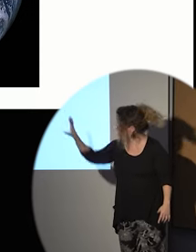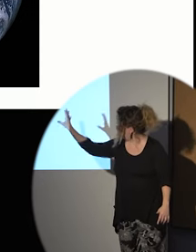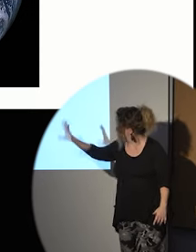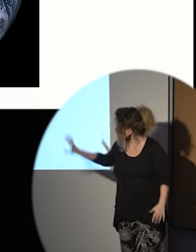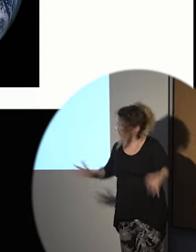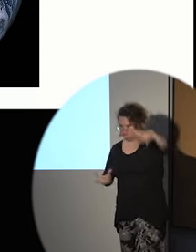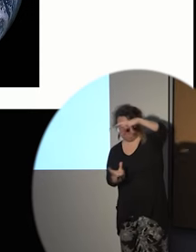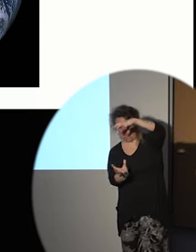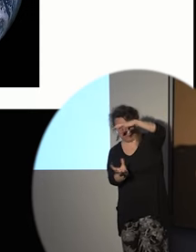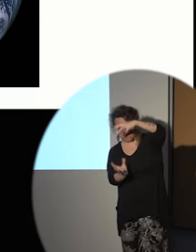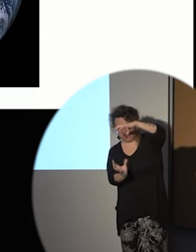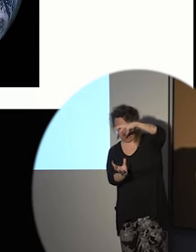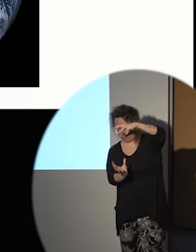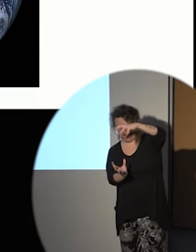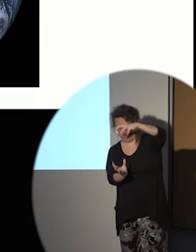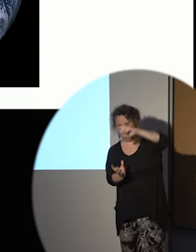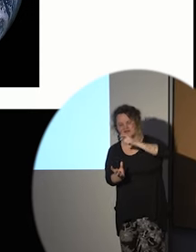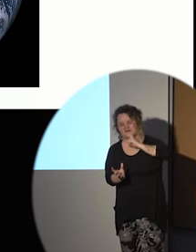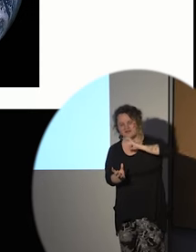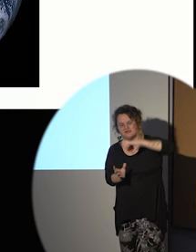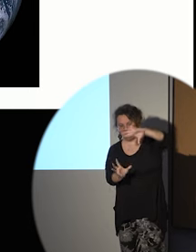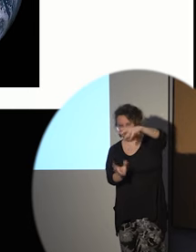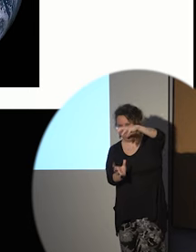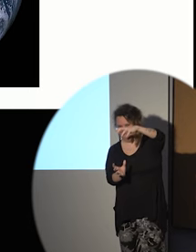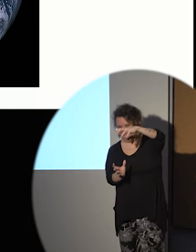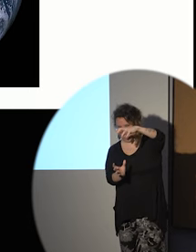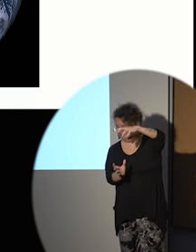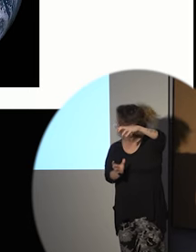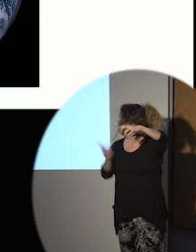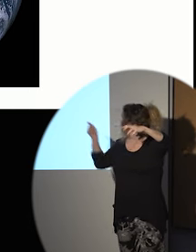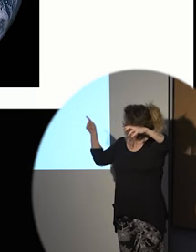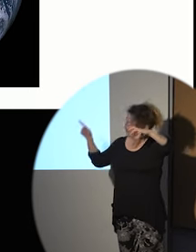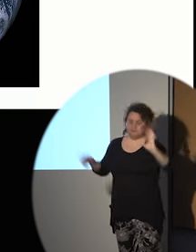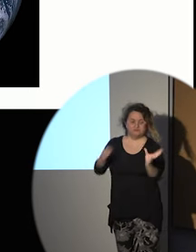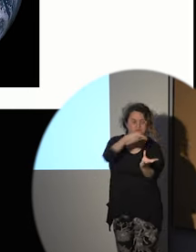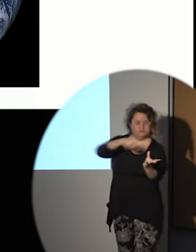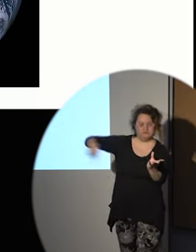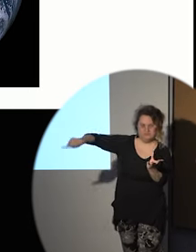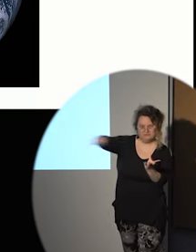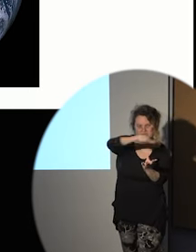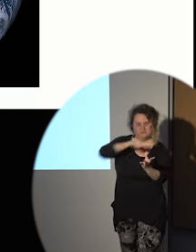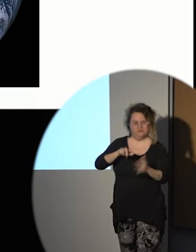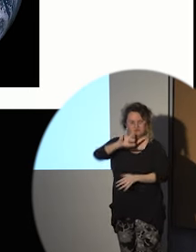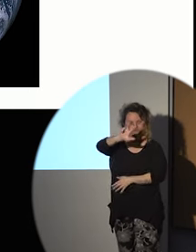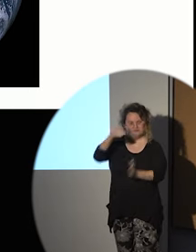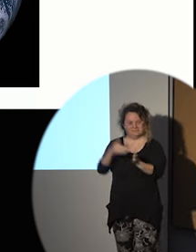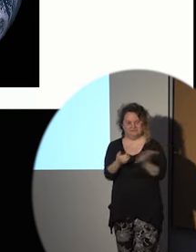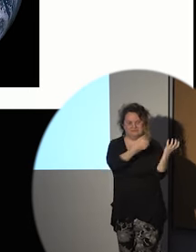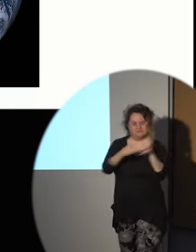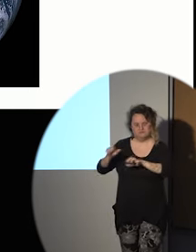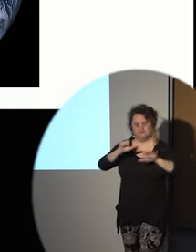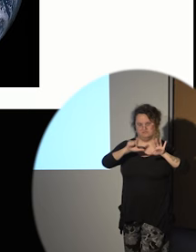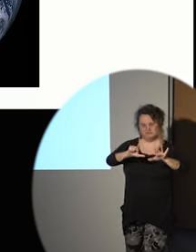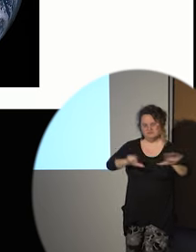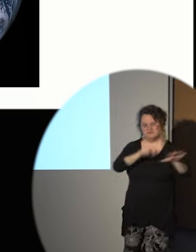zoom sur cette Terre dont le rayon est de 3671 km. Et on va faire un zoom. Ce